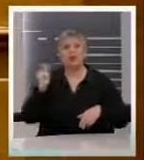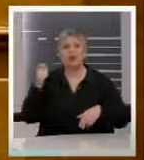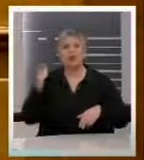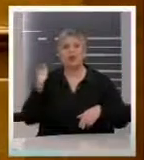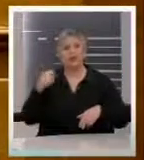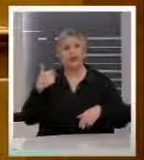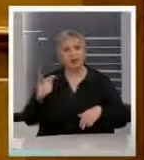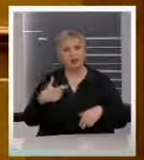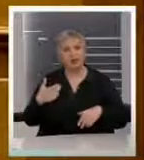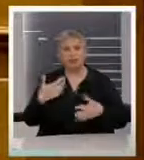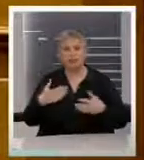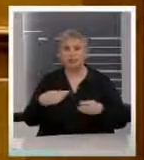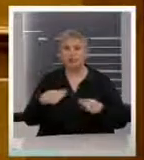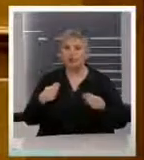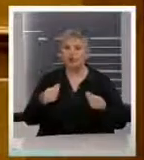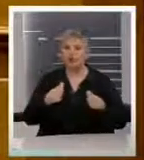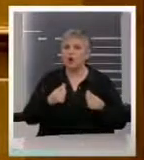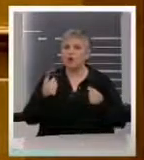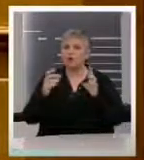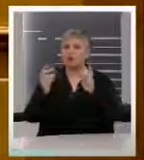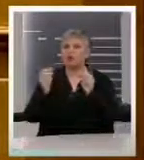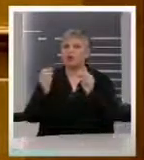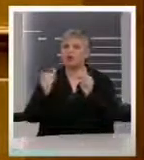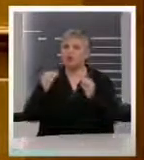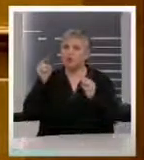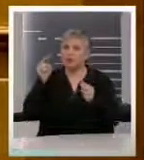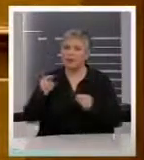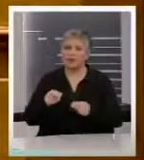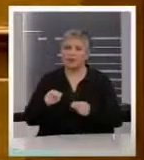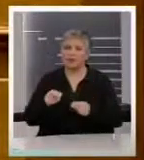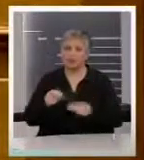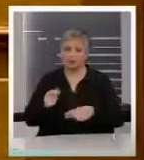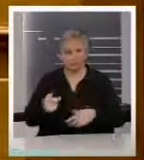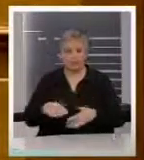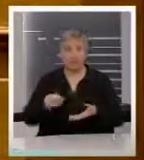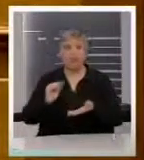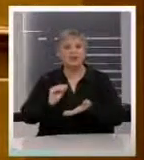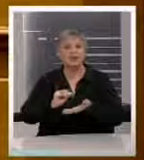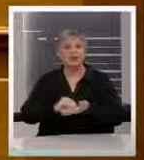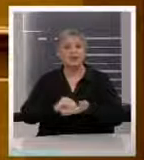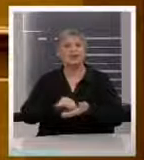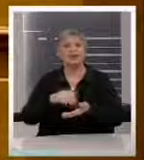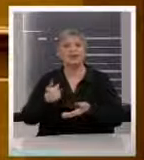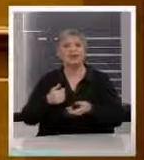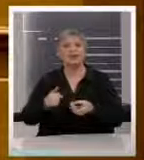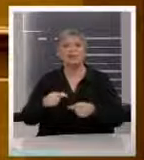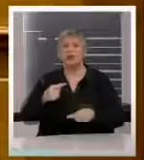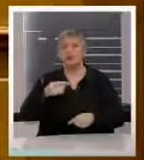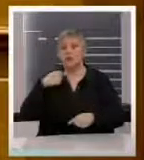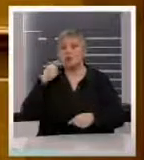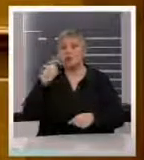Υπουργεία. Στο θέμα δε της μείωσης του κόστους στο ηλεκτρικό ρεύμα, του χρόνου θα